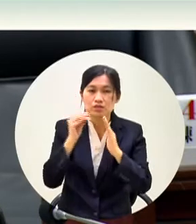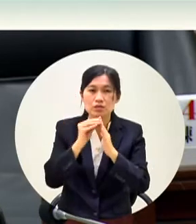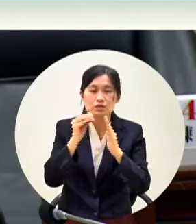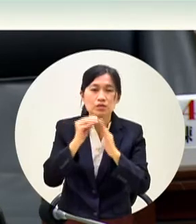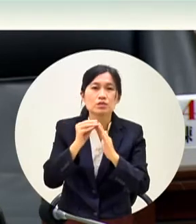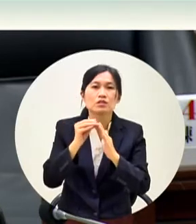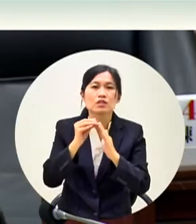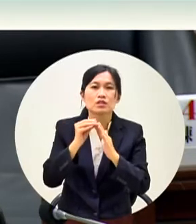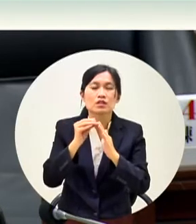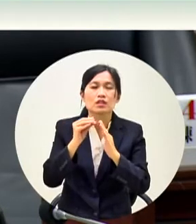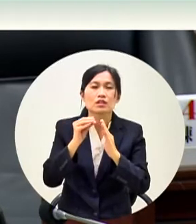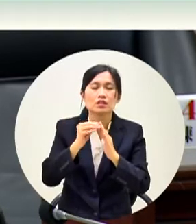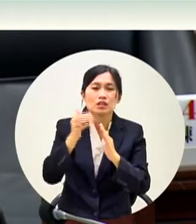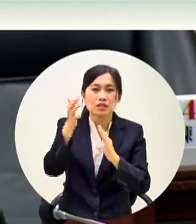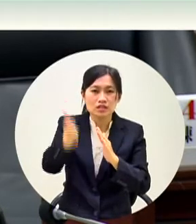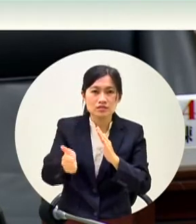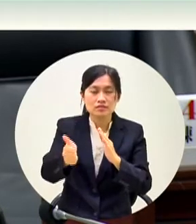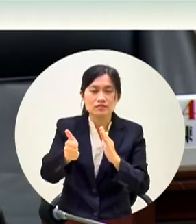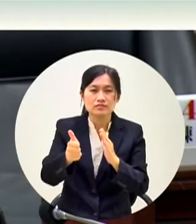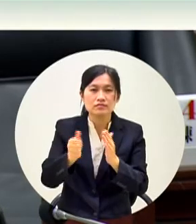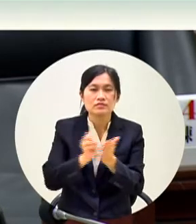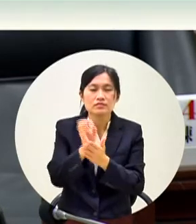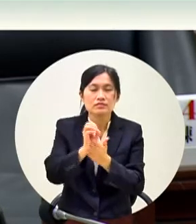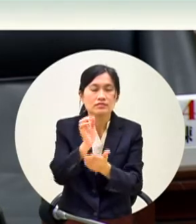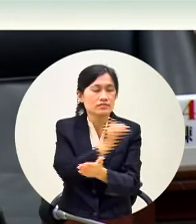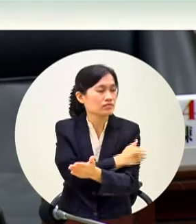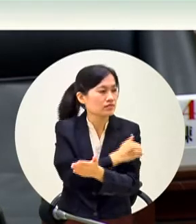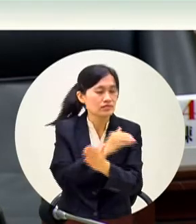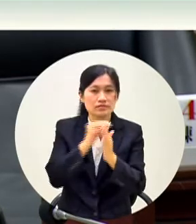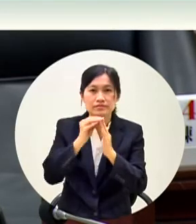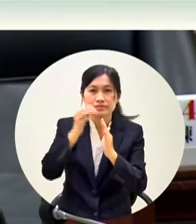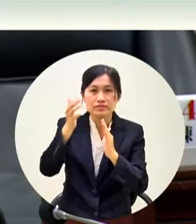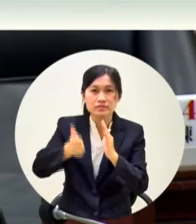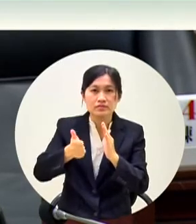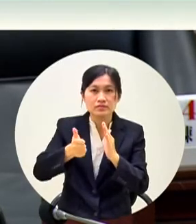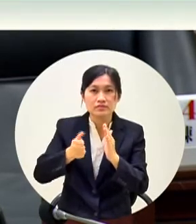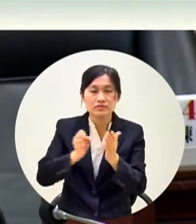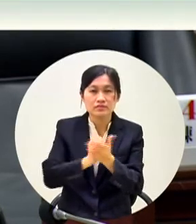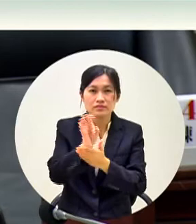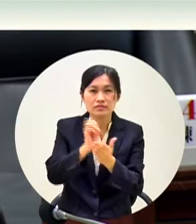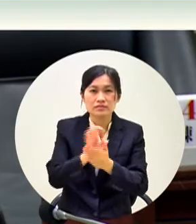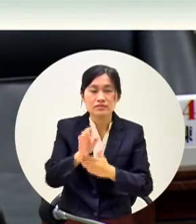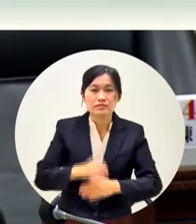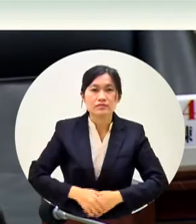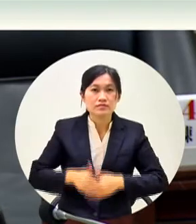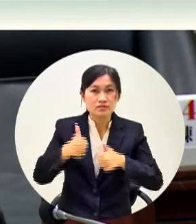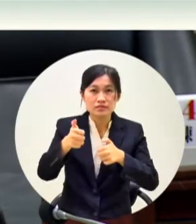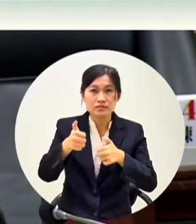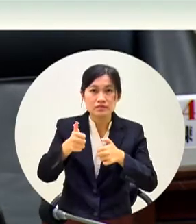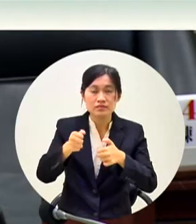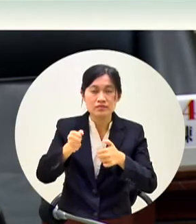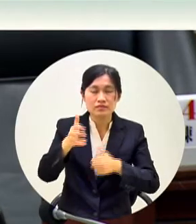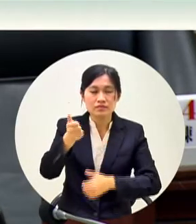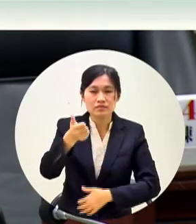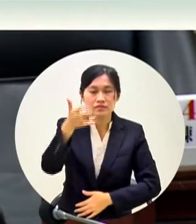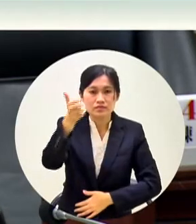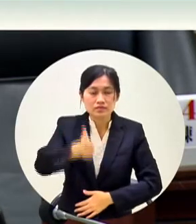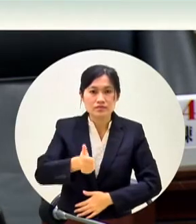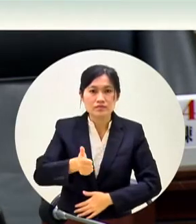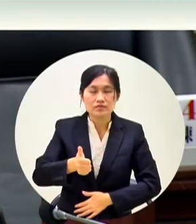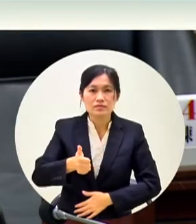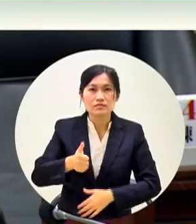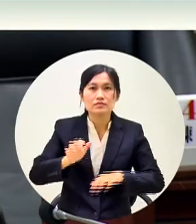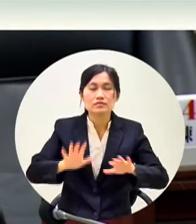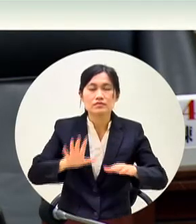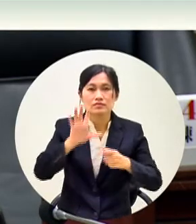陈局长，陈局长，请答复。 好，好，谢谢议长，谢谢江议员哈。高雄市重划目